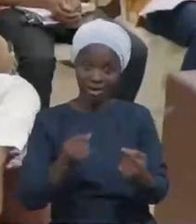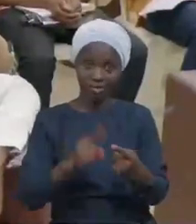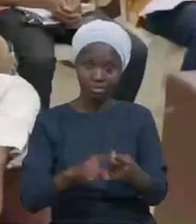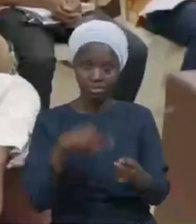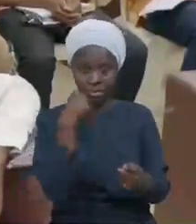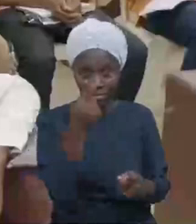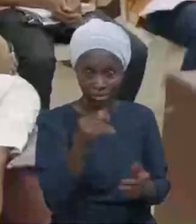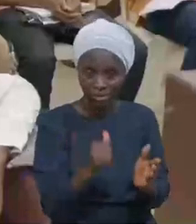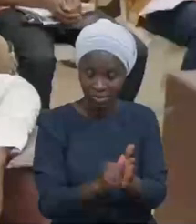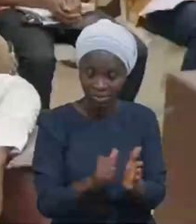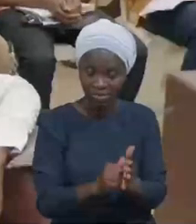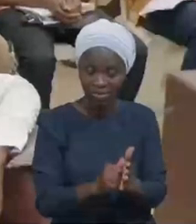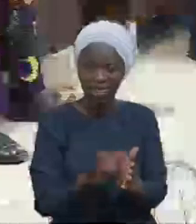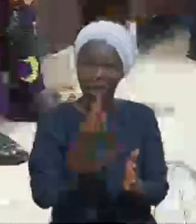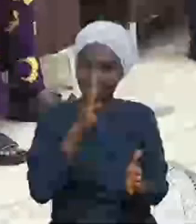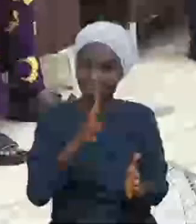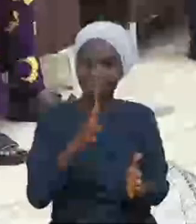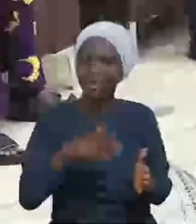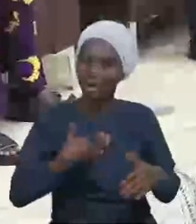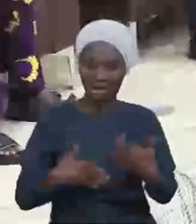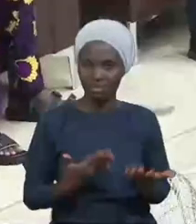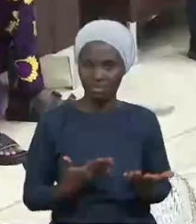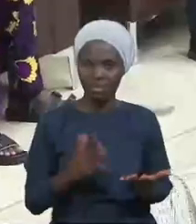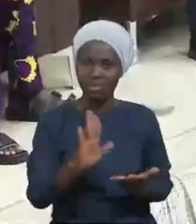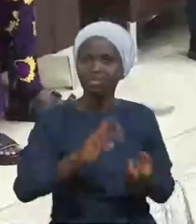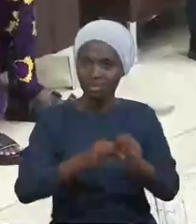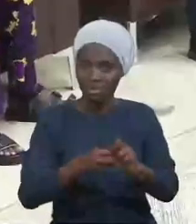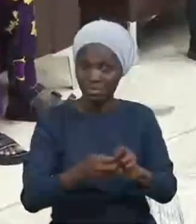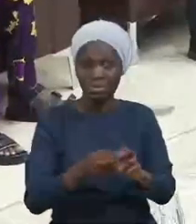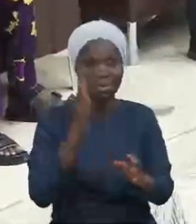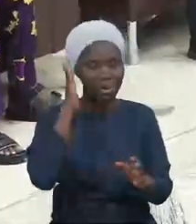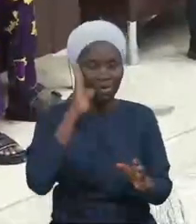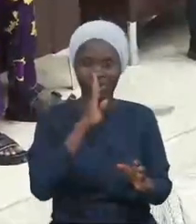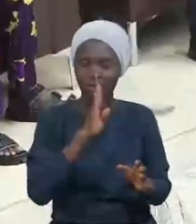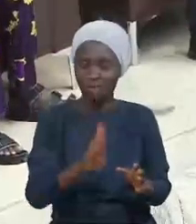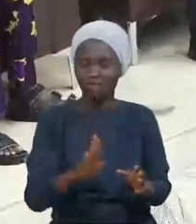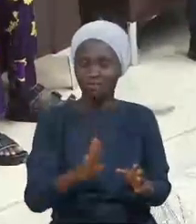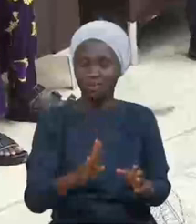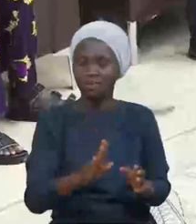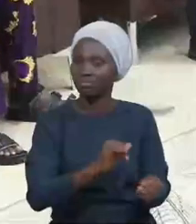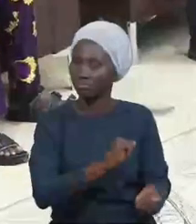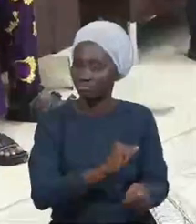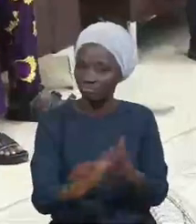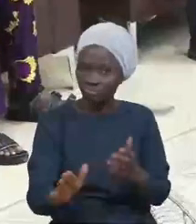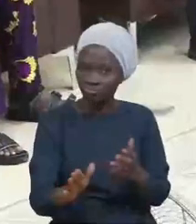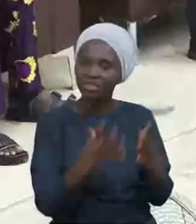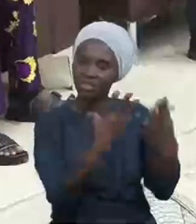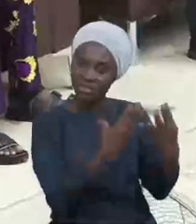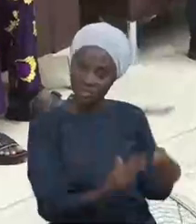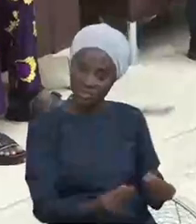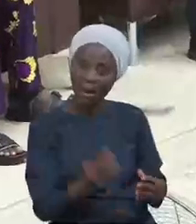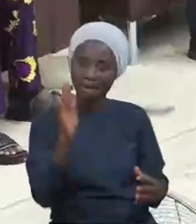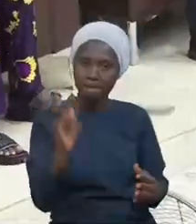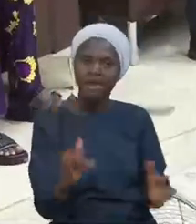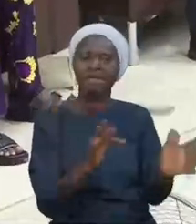prends courage, tes problèmes seront réglés parce que à cause de Jésus-Christ. Prends